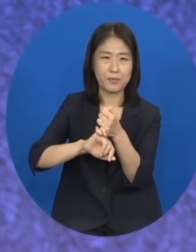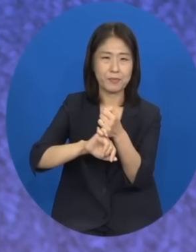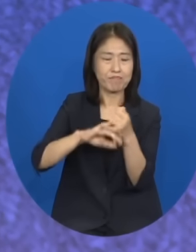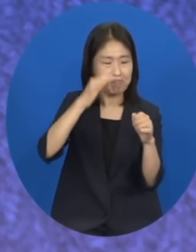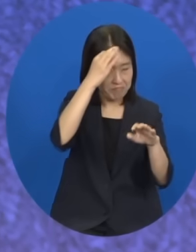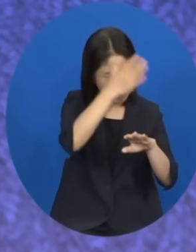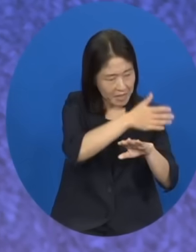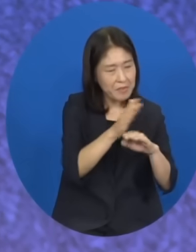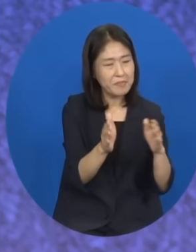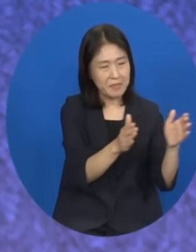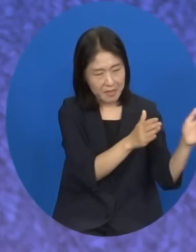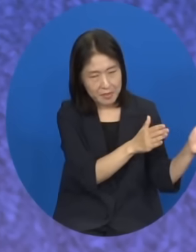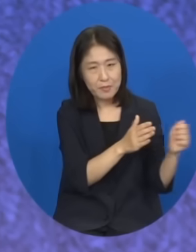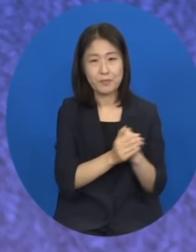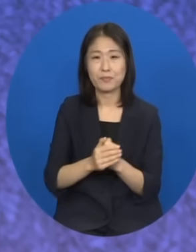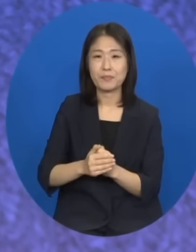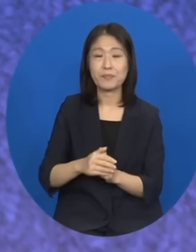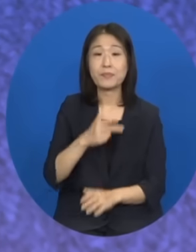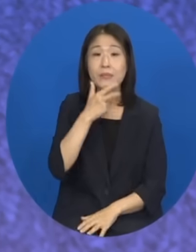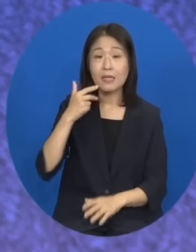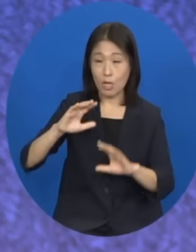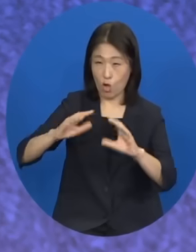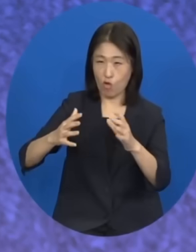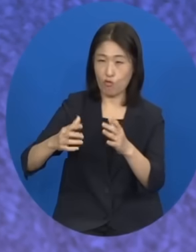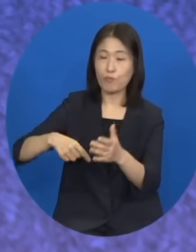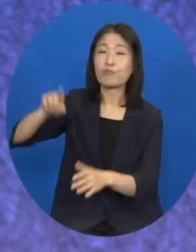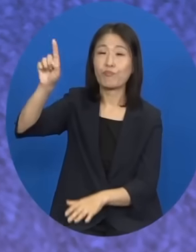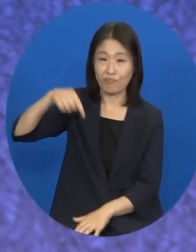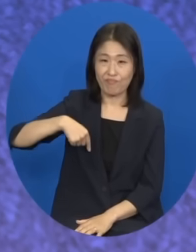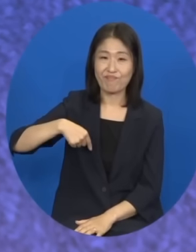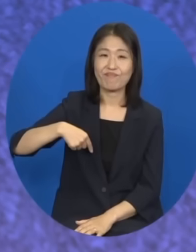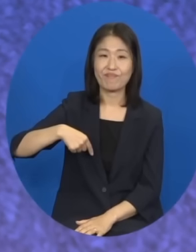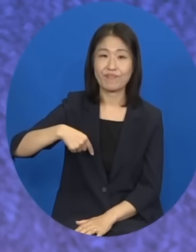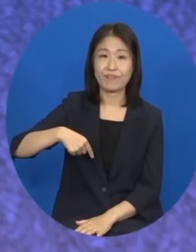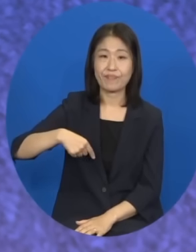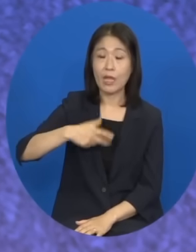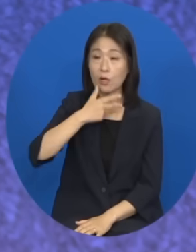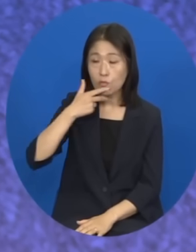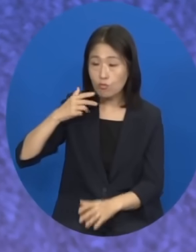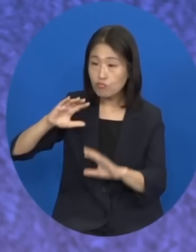영국을 다녀오게 된 겁니다. 그런데 그 영국을 가면서